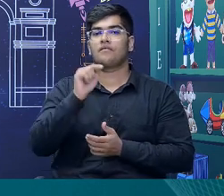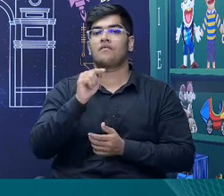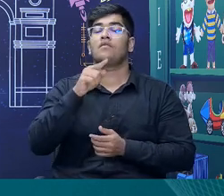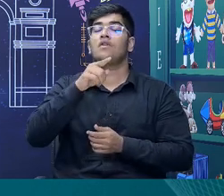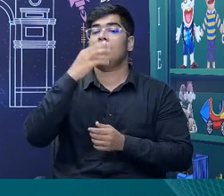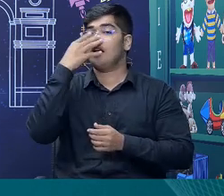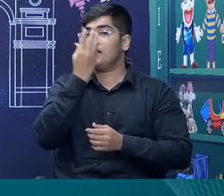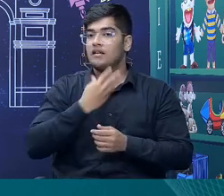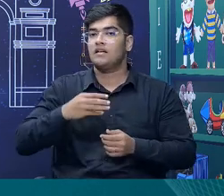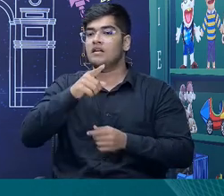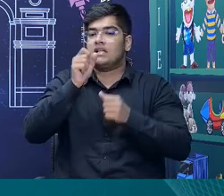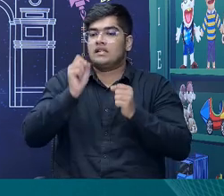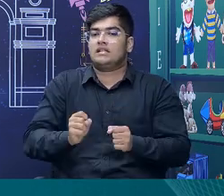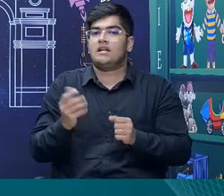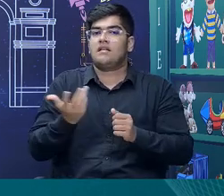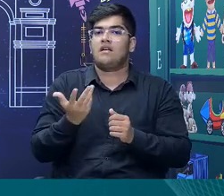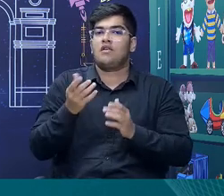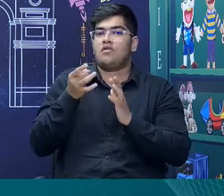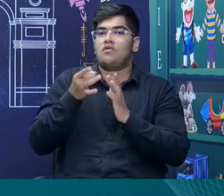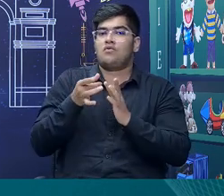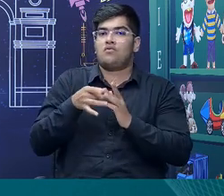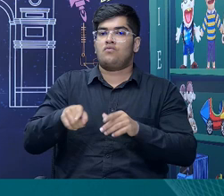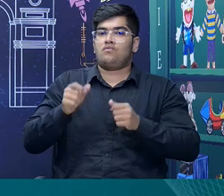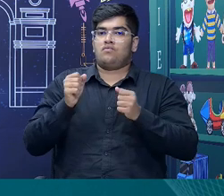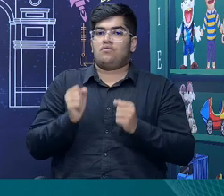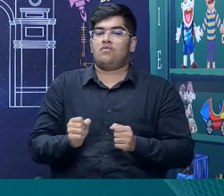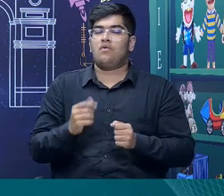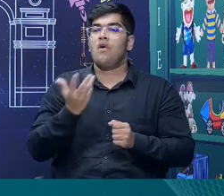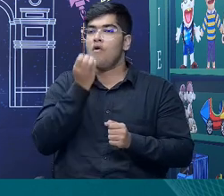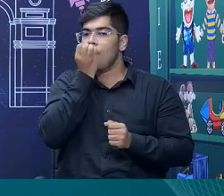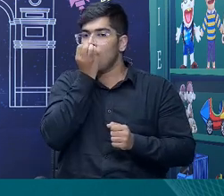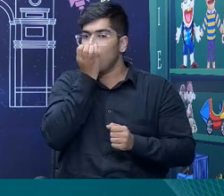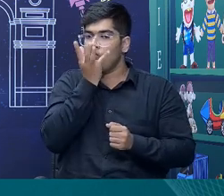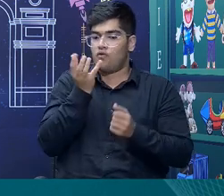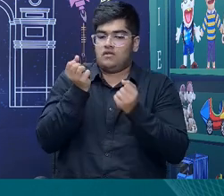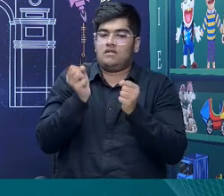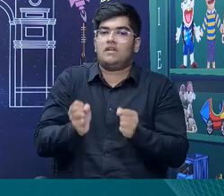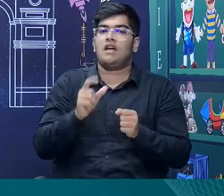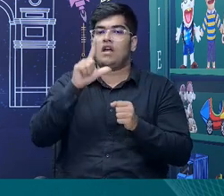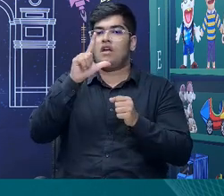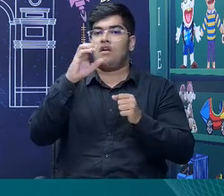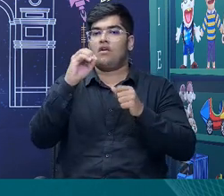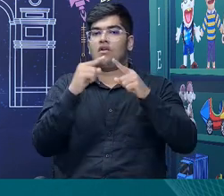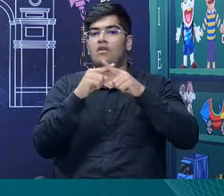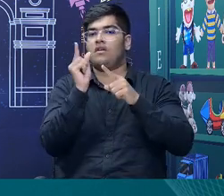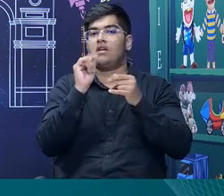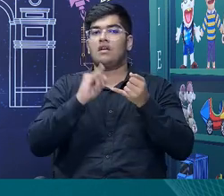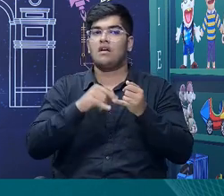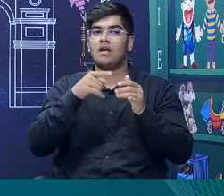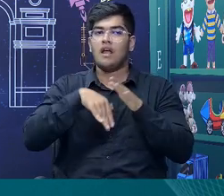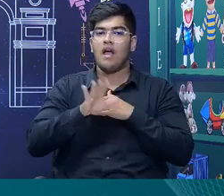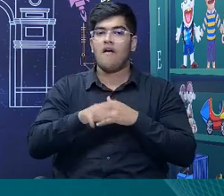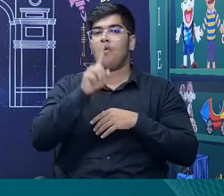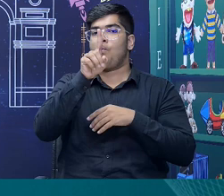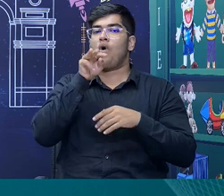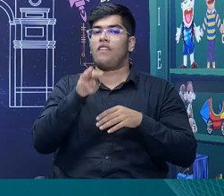बैठे हैं और वो थ्रोन किसका बना है एक लेट्स का जिसके 1000 पेटल्स हैं 1000 पेटल्स